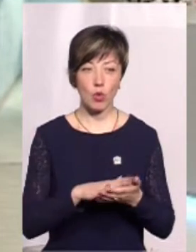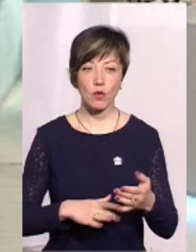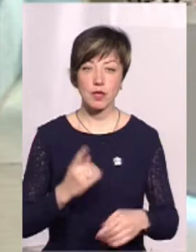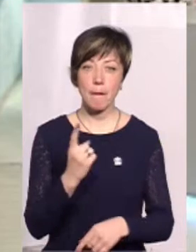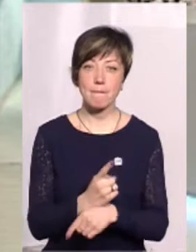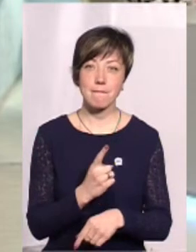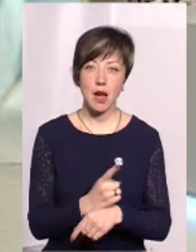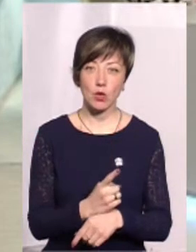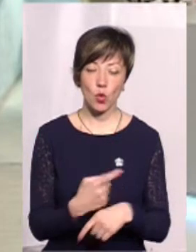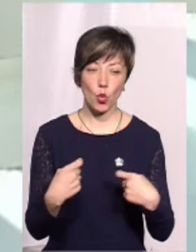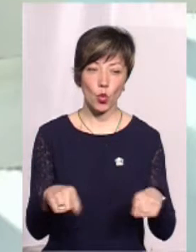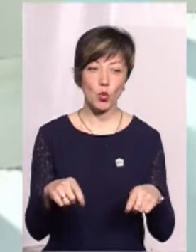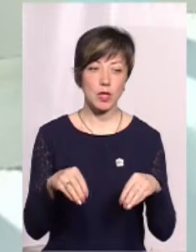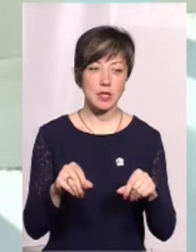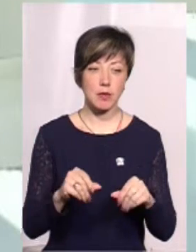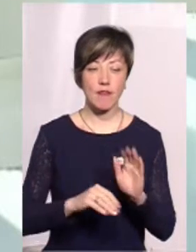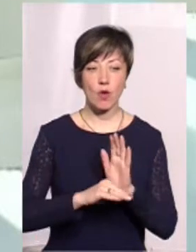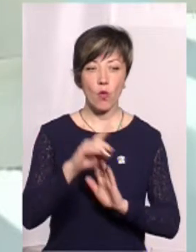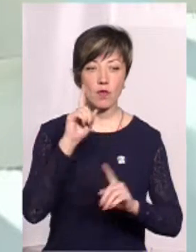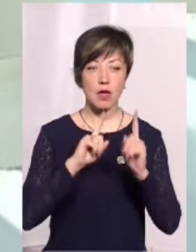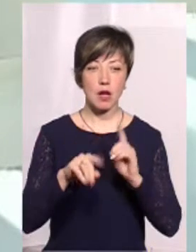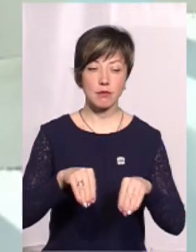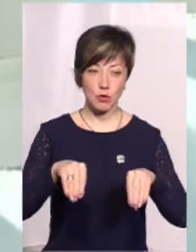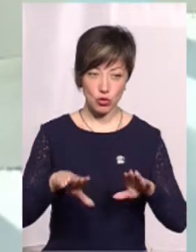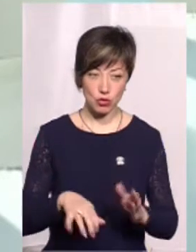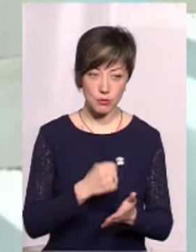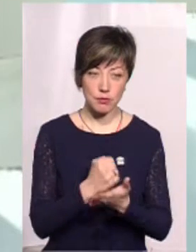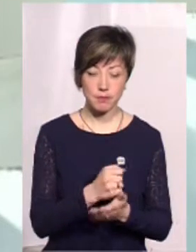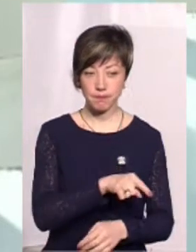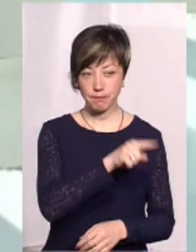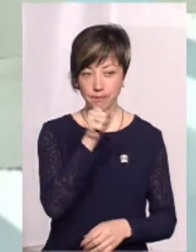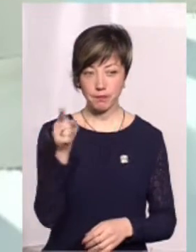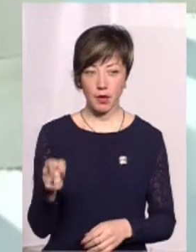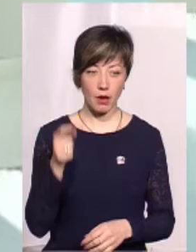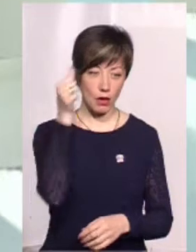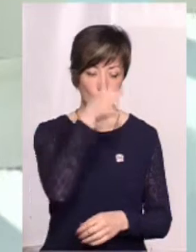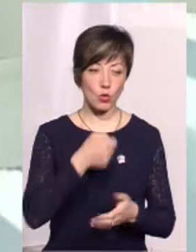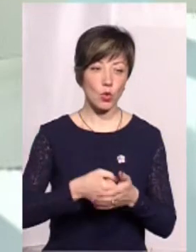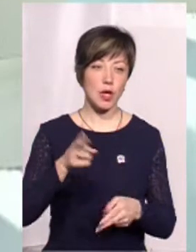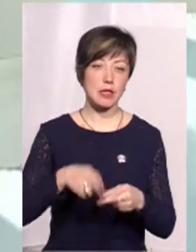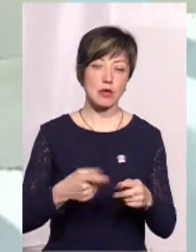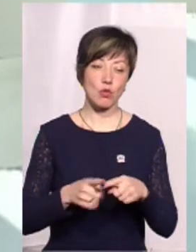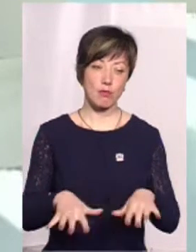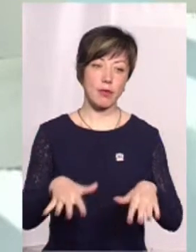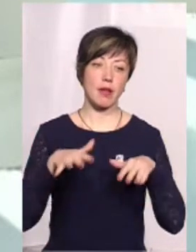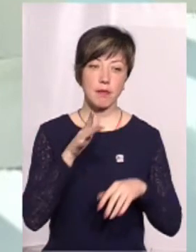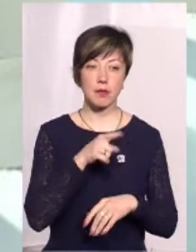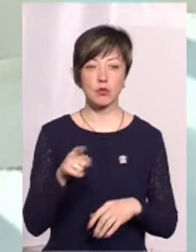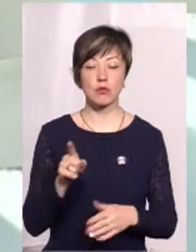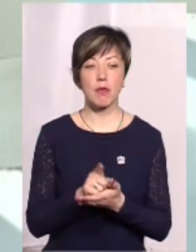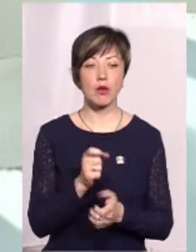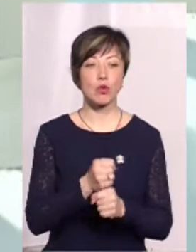землю, то в Верховній Раді було ухвалено рішення, що впродовж року, до кінця каденції цього парламенту,